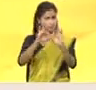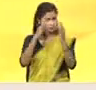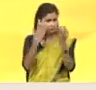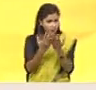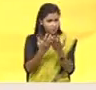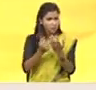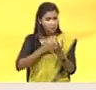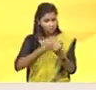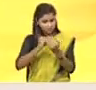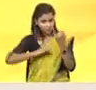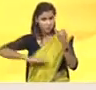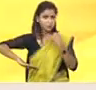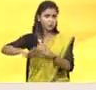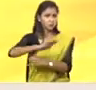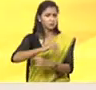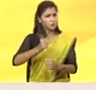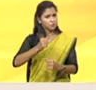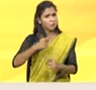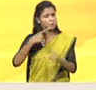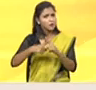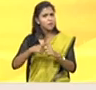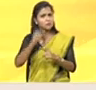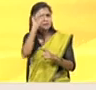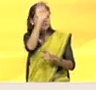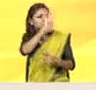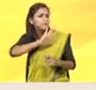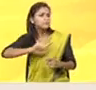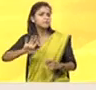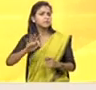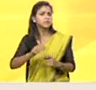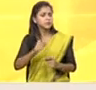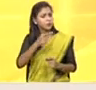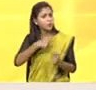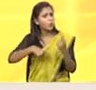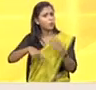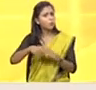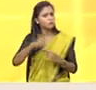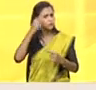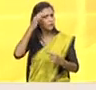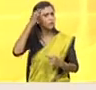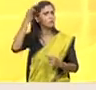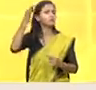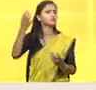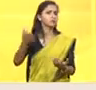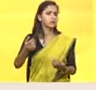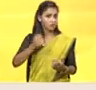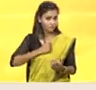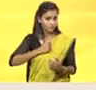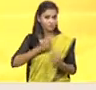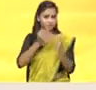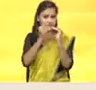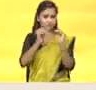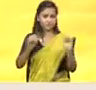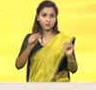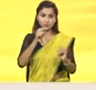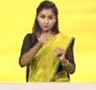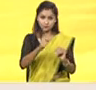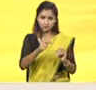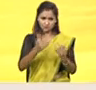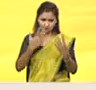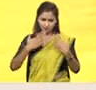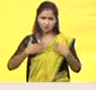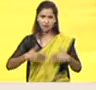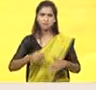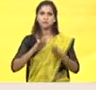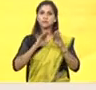हमारा समाज और हमारा देश और इन सब का भविष्य हमारे बच्चों की सेहत पर निर्भर